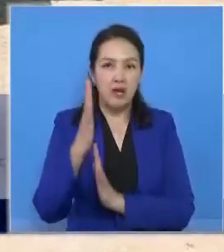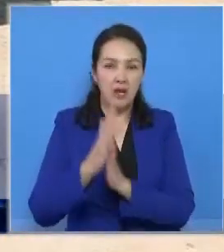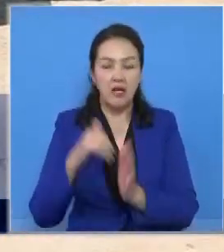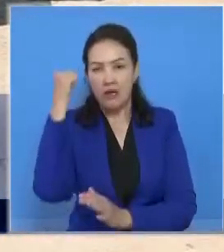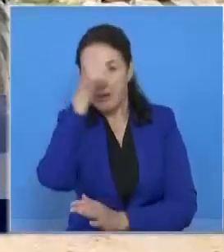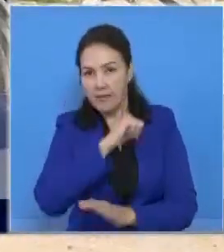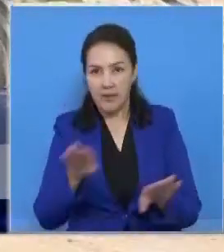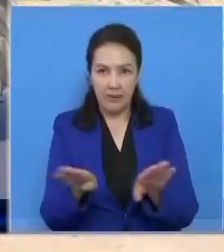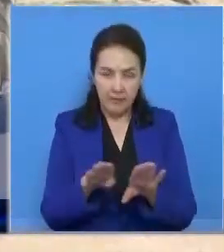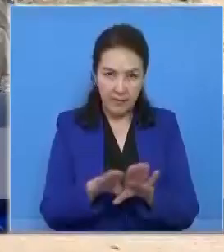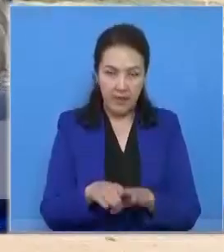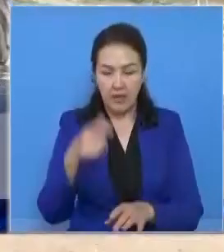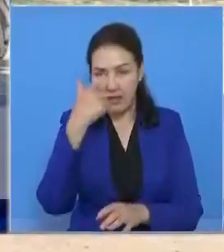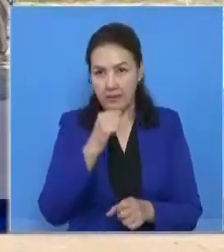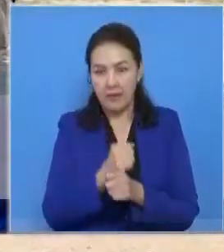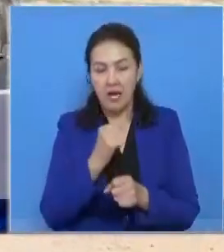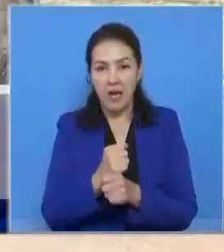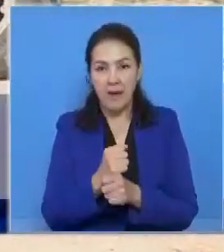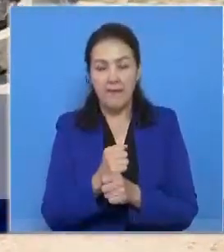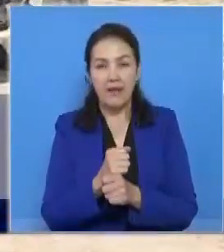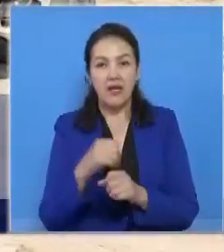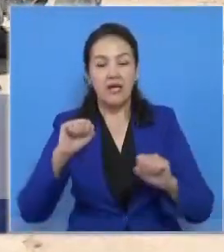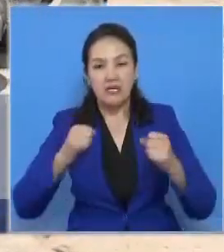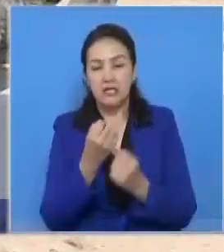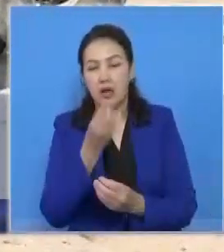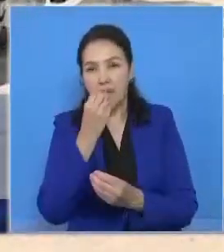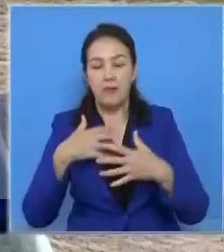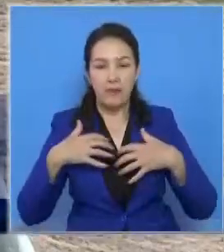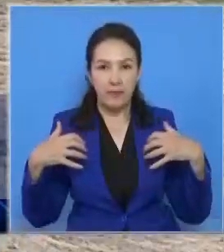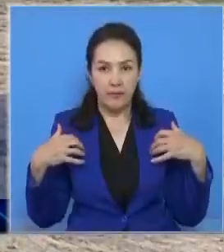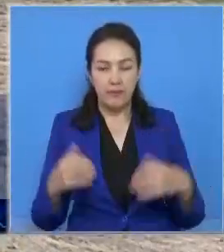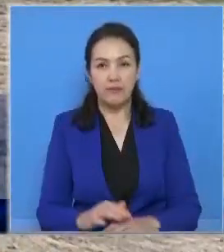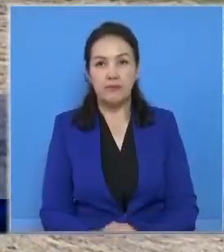год. Таким образом, они самостоятельно обеспечивают зимний корм для животных.